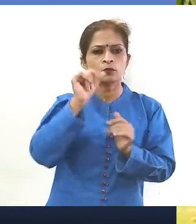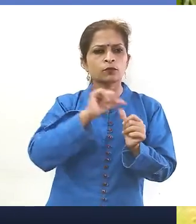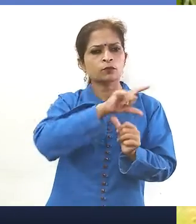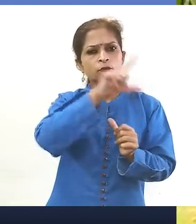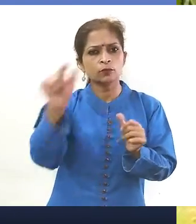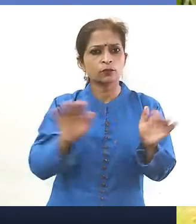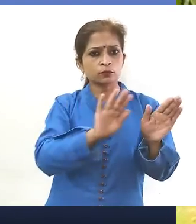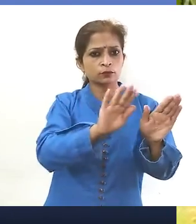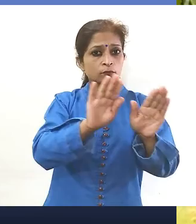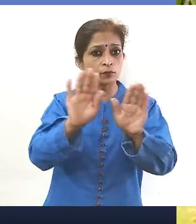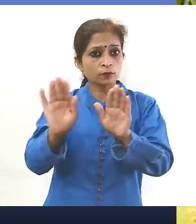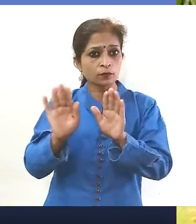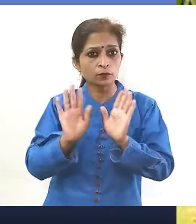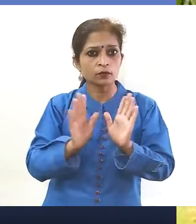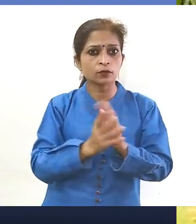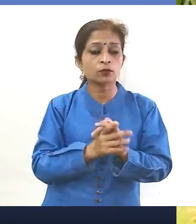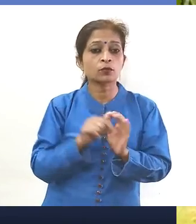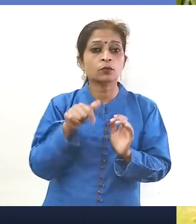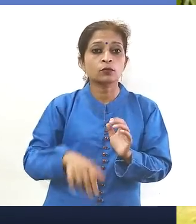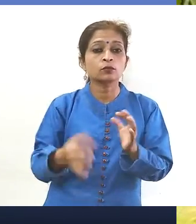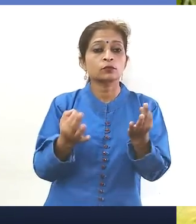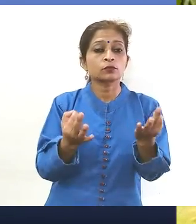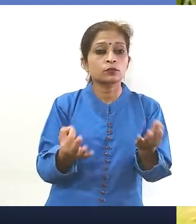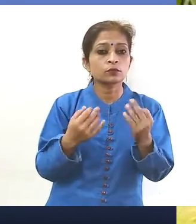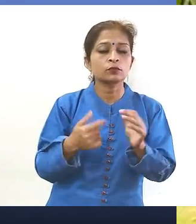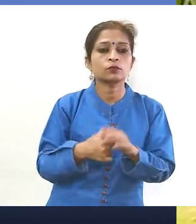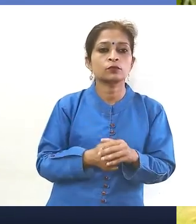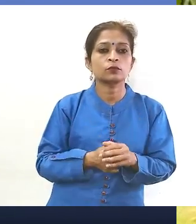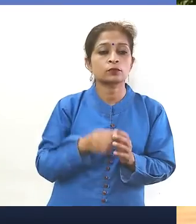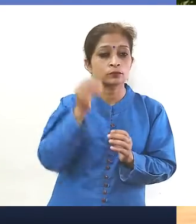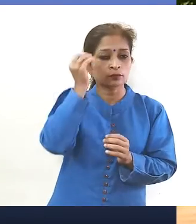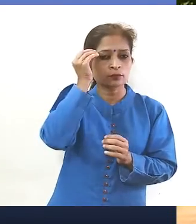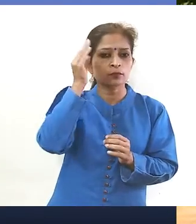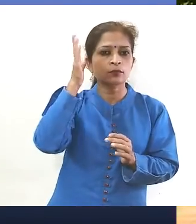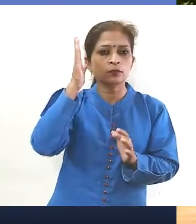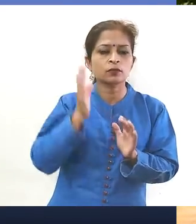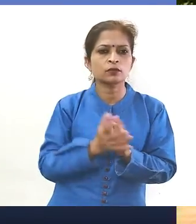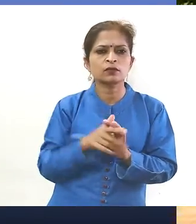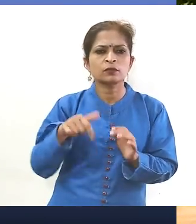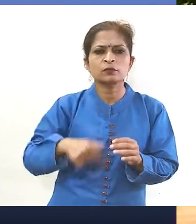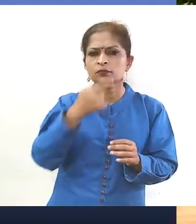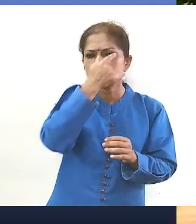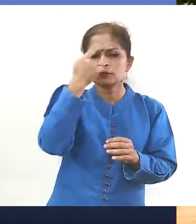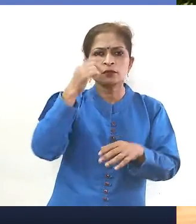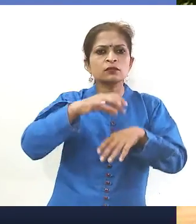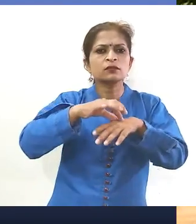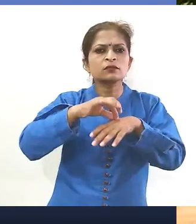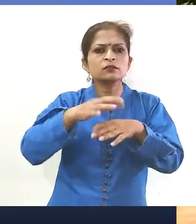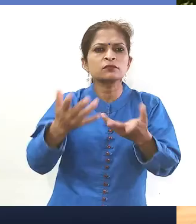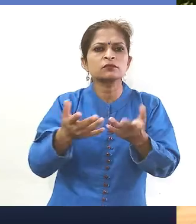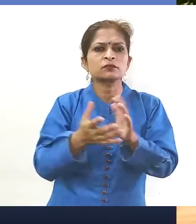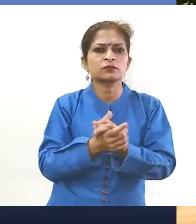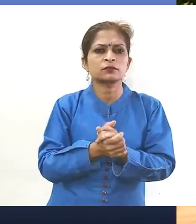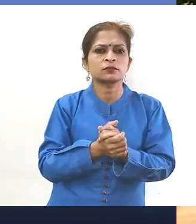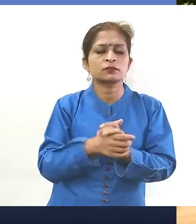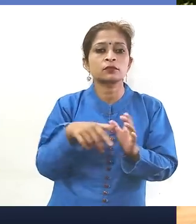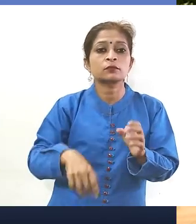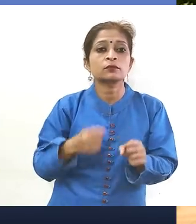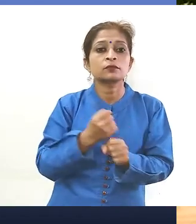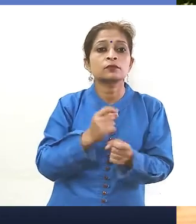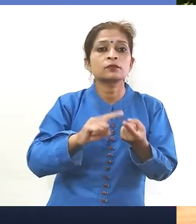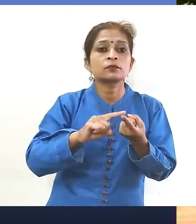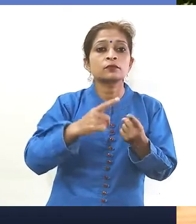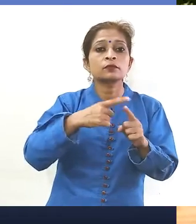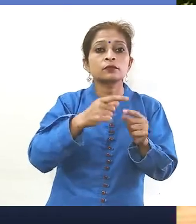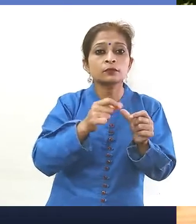योग उस अंतःप्रज्ञा को, उन अंतःचक्षुओं को, ज्ञान चक्षुओं को, ये बाहर के तो चर्म चक्षु हैं, गीता में श्री भगवान श्री कृष्ण कहते हैं